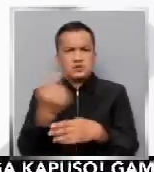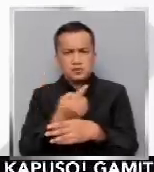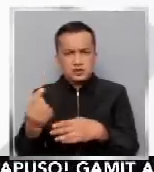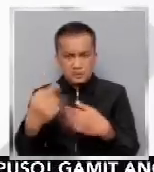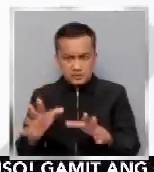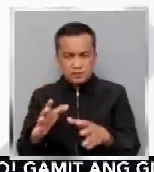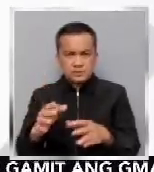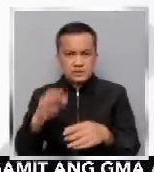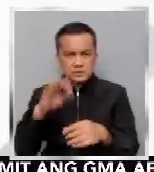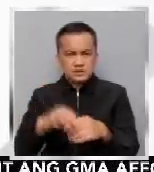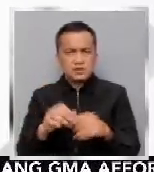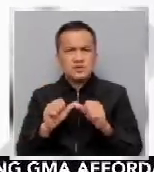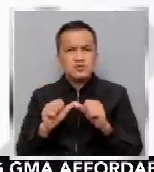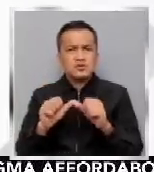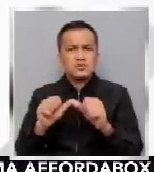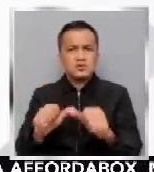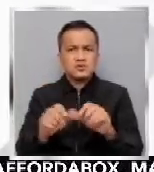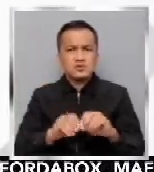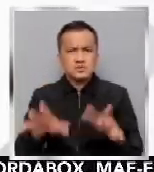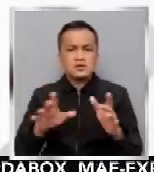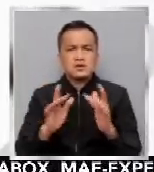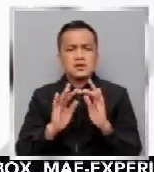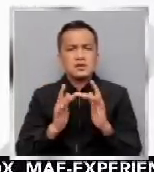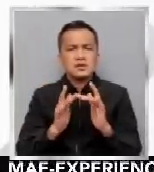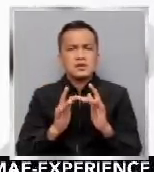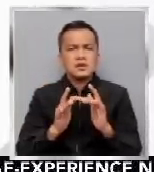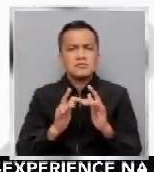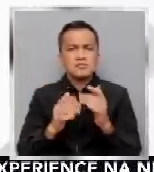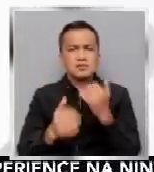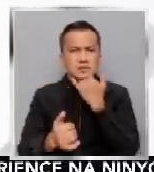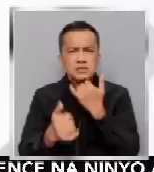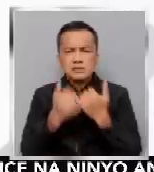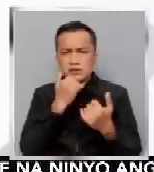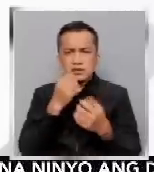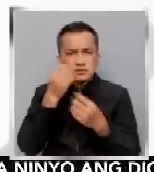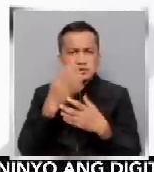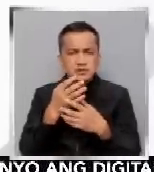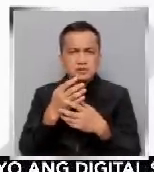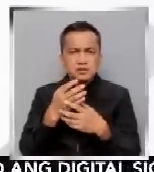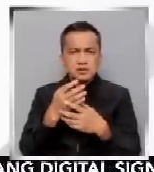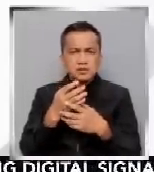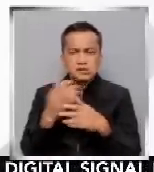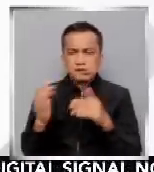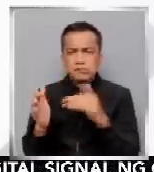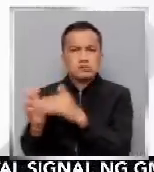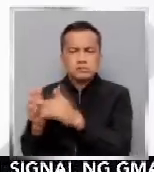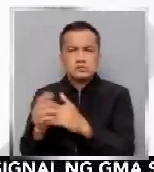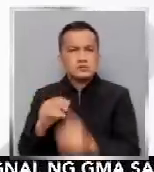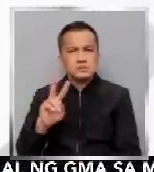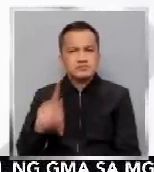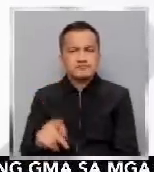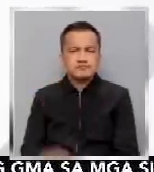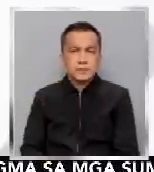ay tuloy-tuloy pa rin ang pagkalat sa social media ng maling impormasyon laban sa vice-presidente. Muling iginiit ni